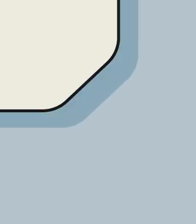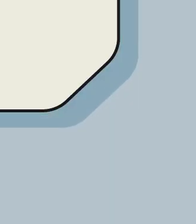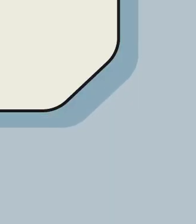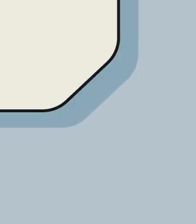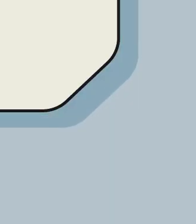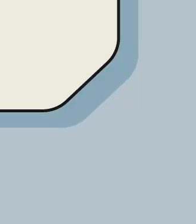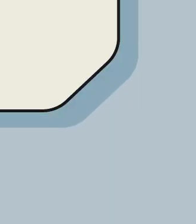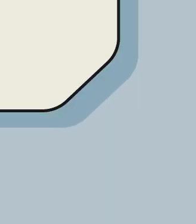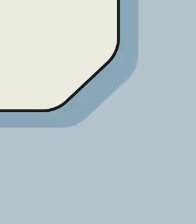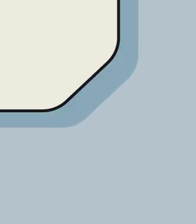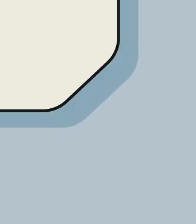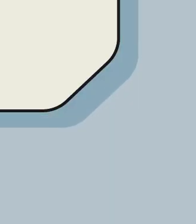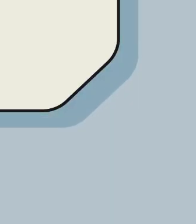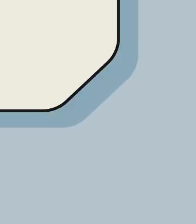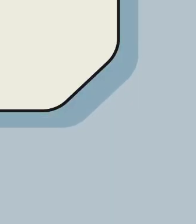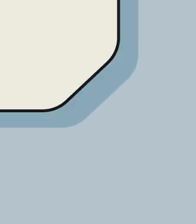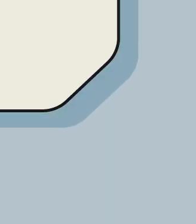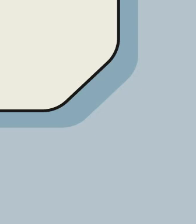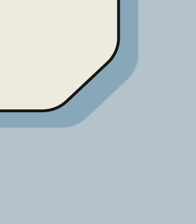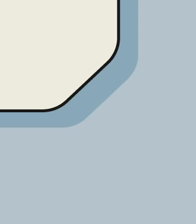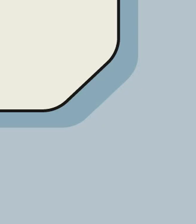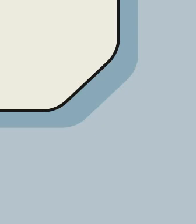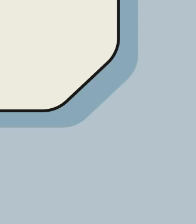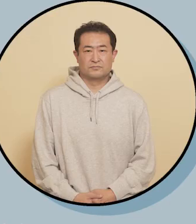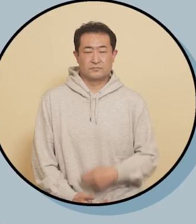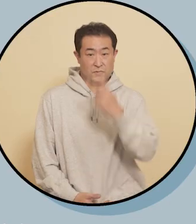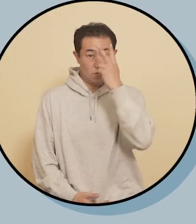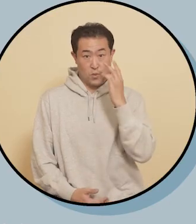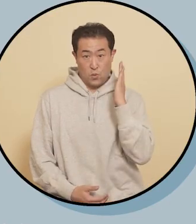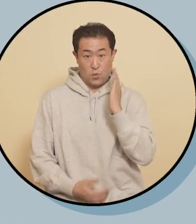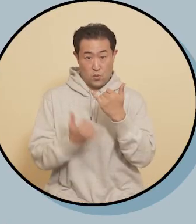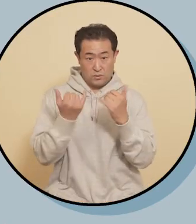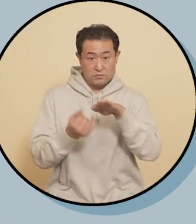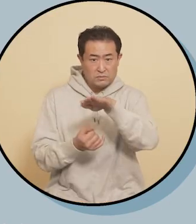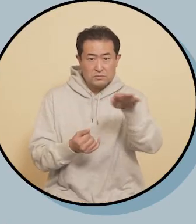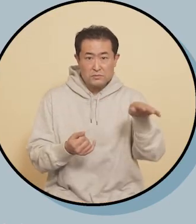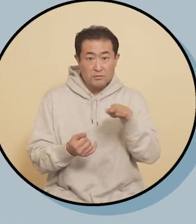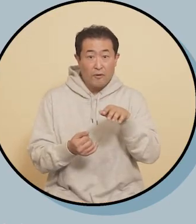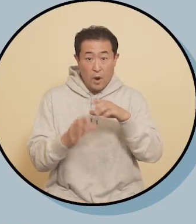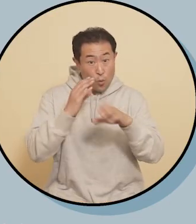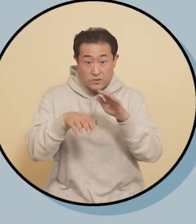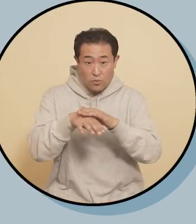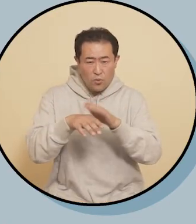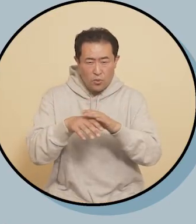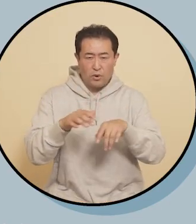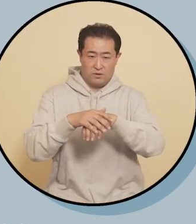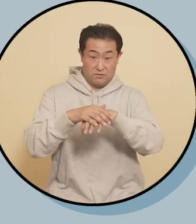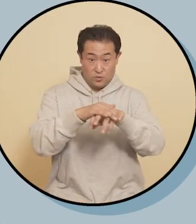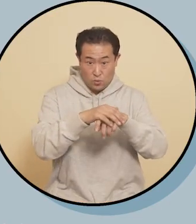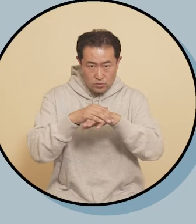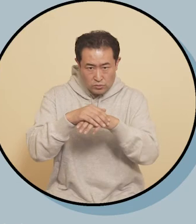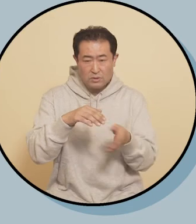朦朧者にとって映画ってどんなアートですかもろの方はやはりこう直腸だったり指